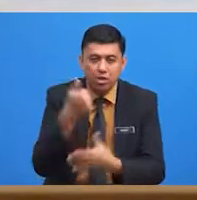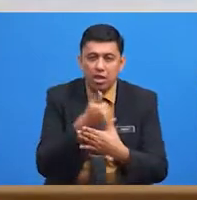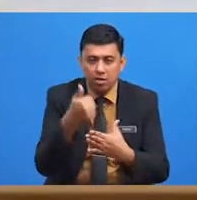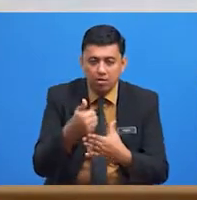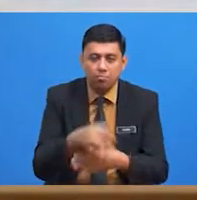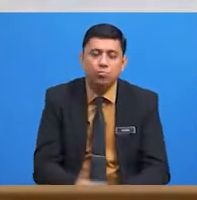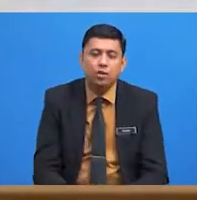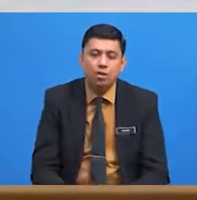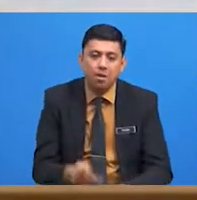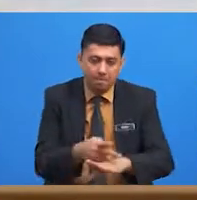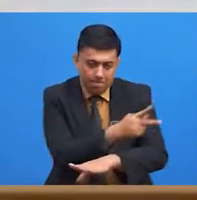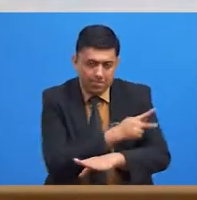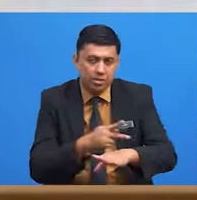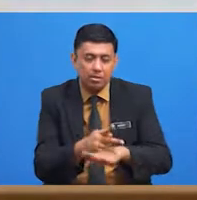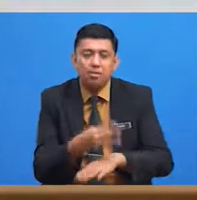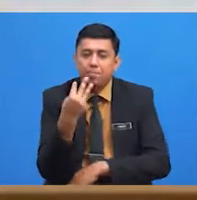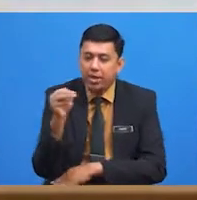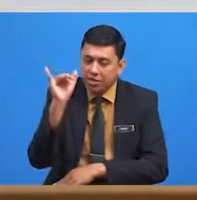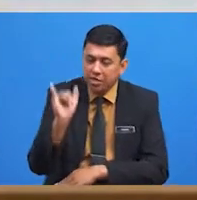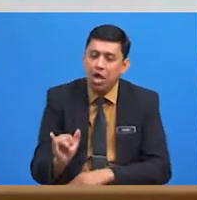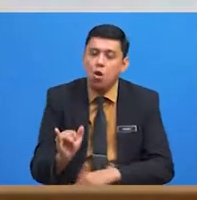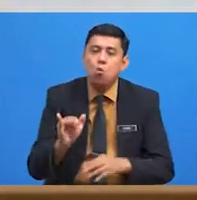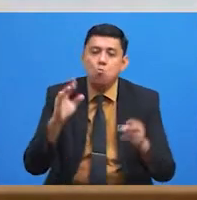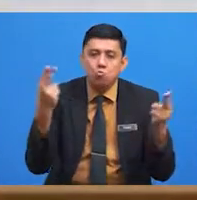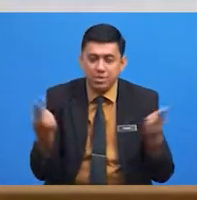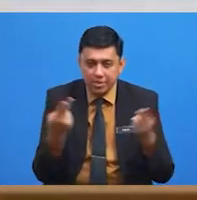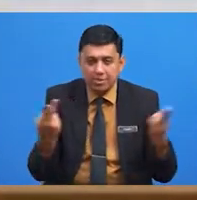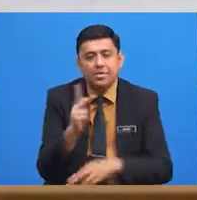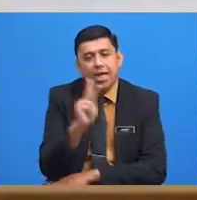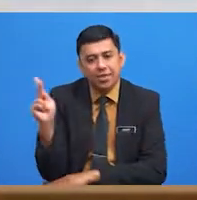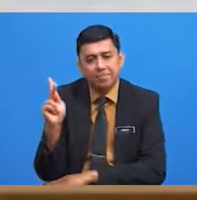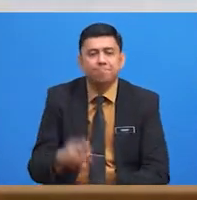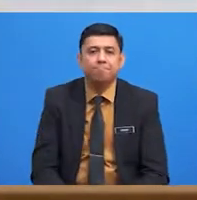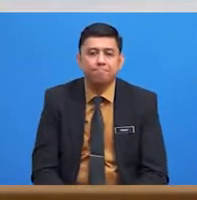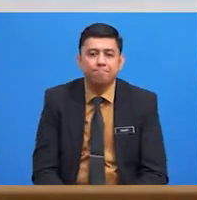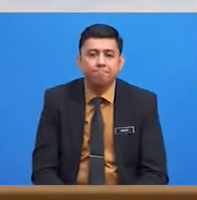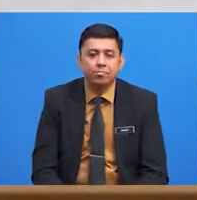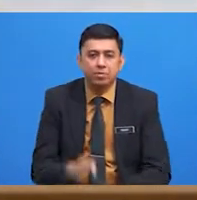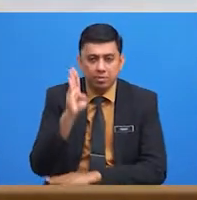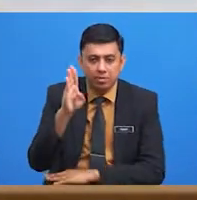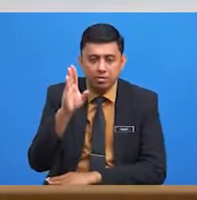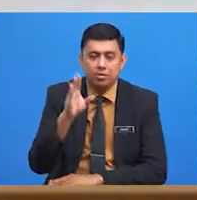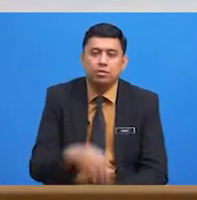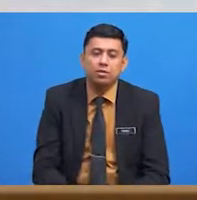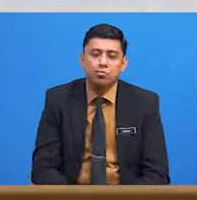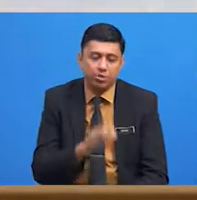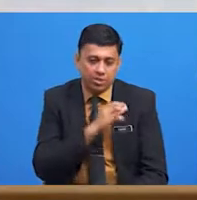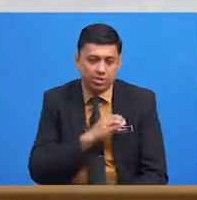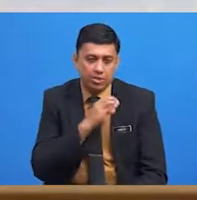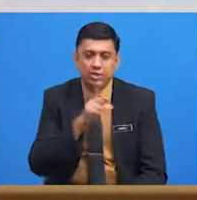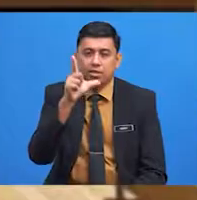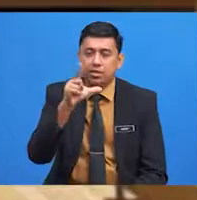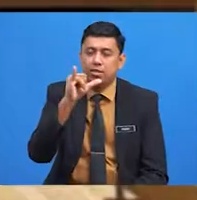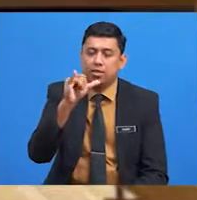ataupun kebun yang mereka usahakan. B. Ciri